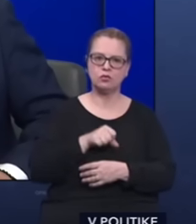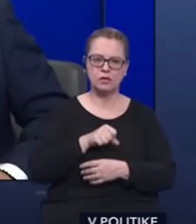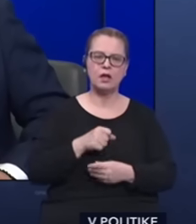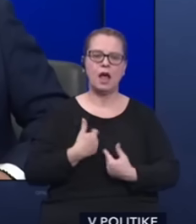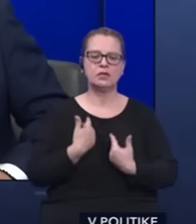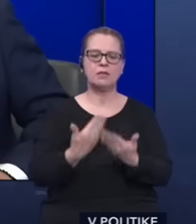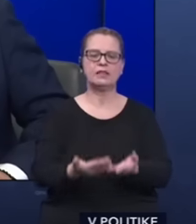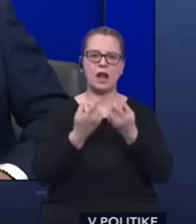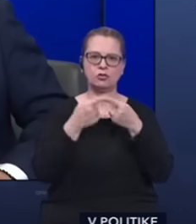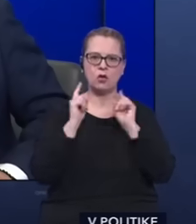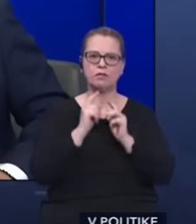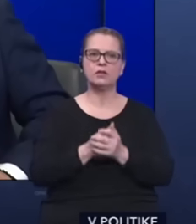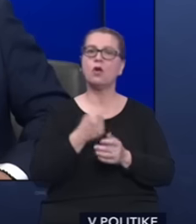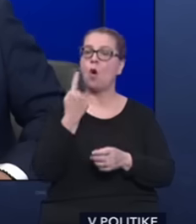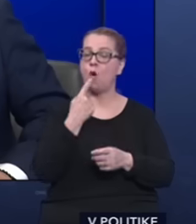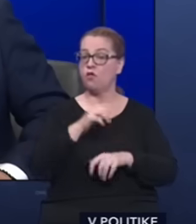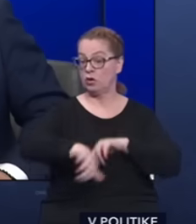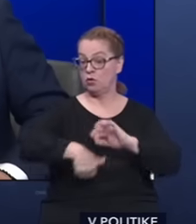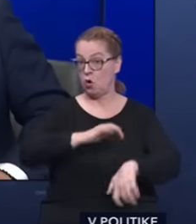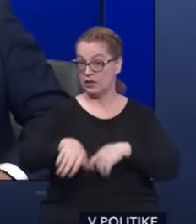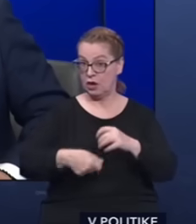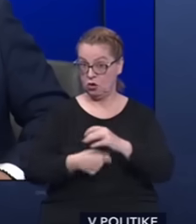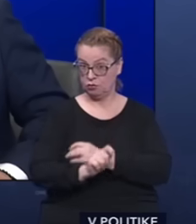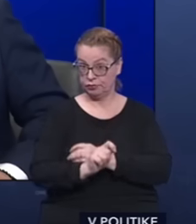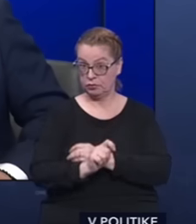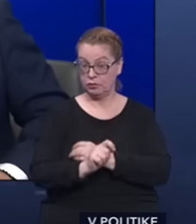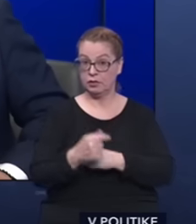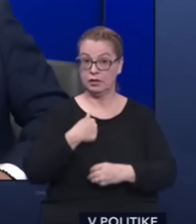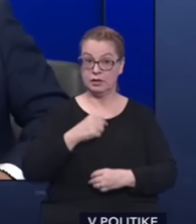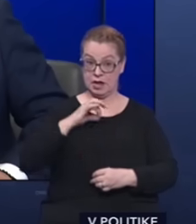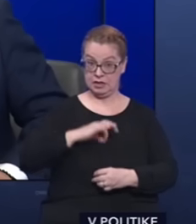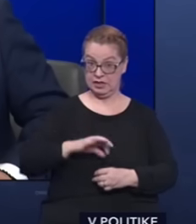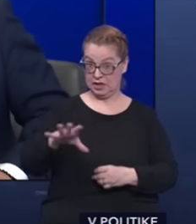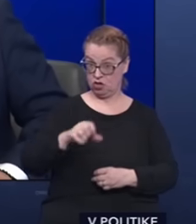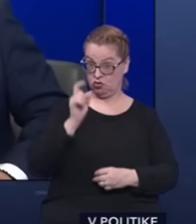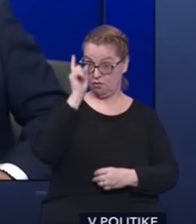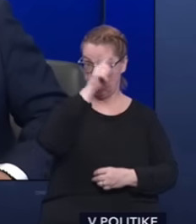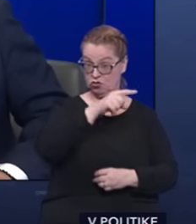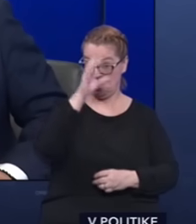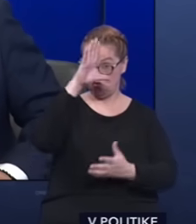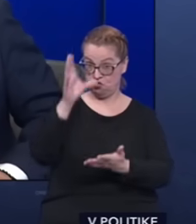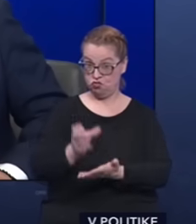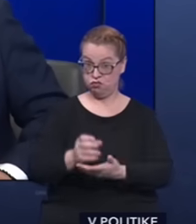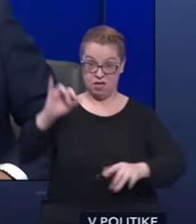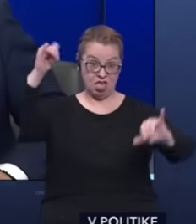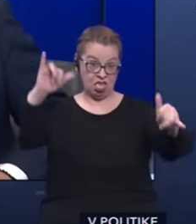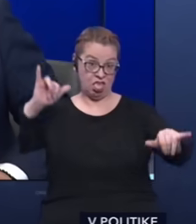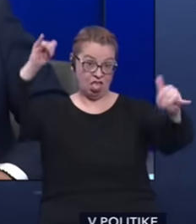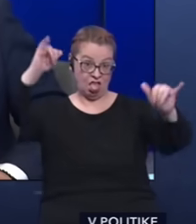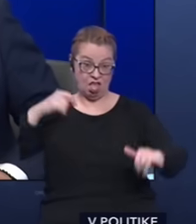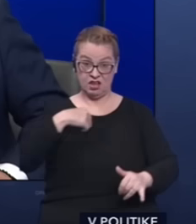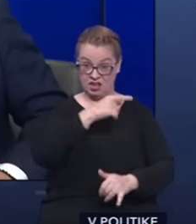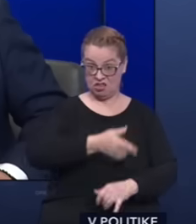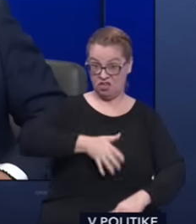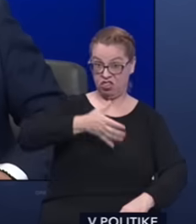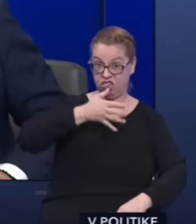spôsobom o rozkrádaní, o korupcii, ja som zobral svojho syna do Dubaja na žurku, ja som tam prechlastal 1 000 000 eur, ja